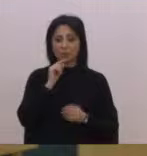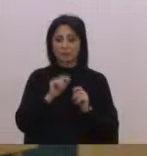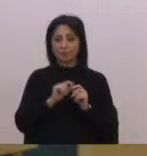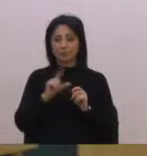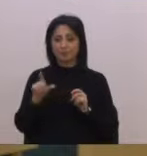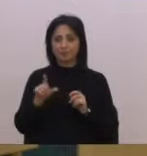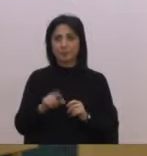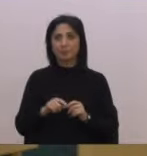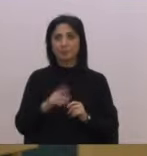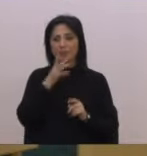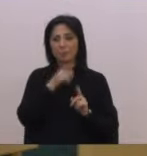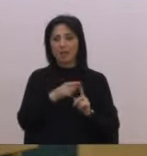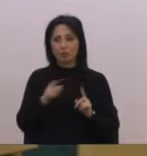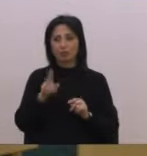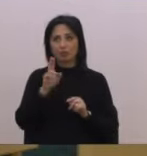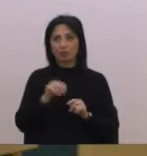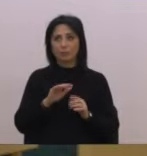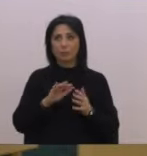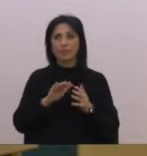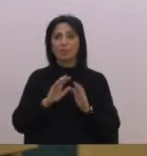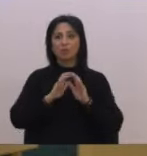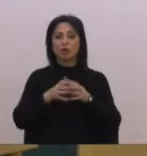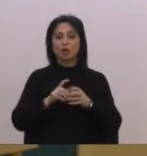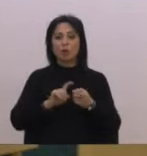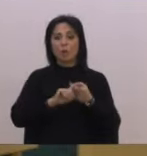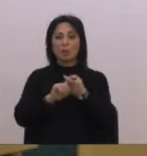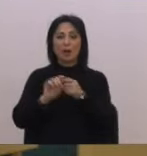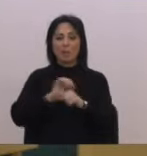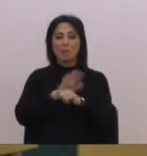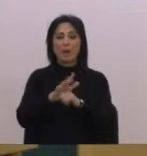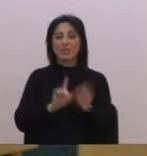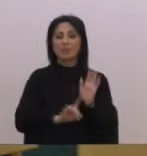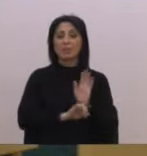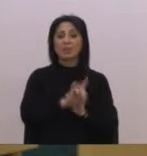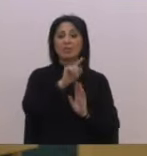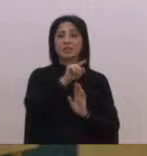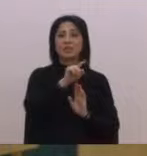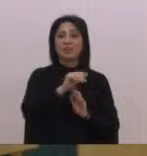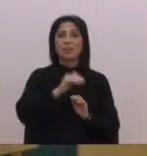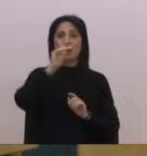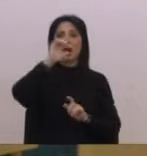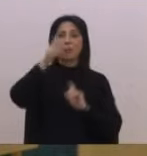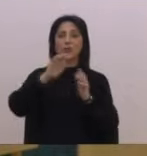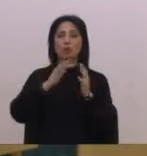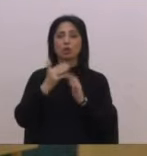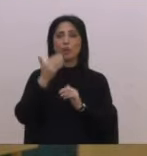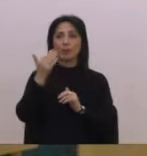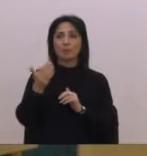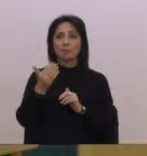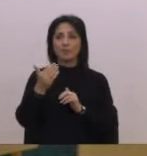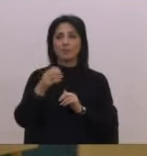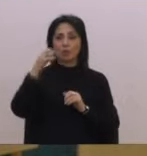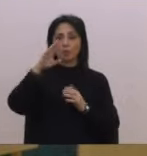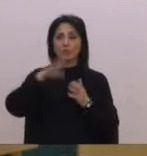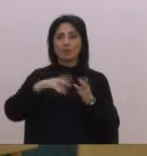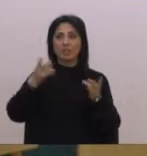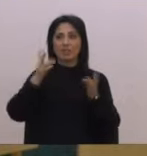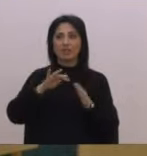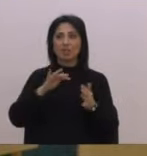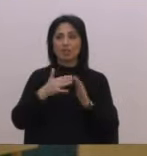zdrăvis perioci da. Soplio pandemii perioci dat stebuli. Magantiani soplebis. Ușuco